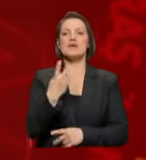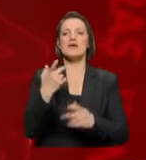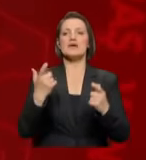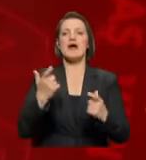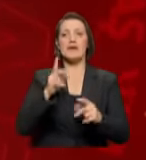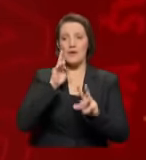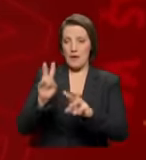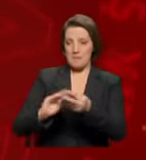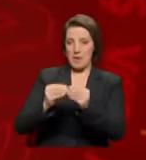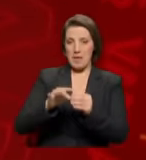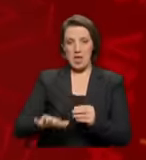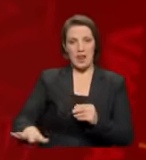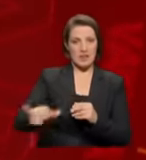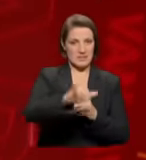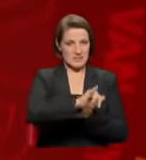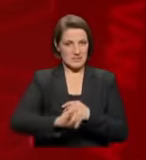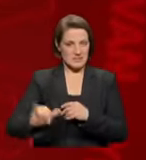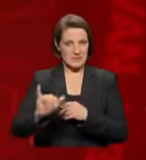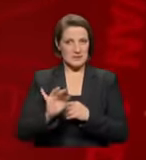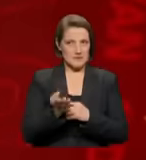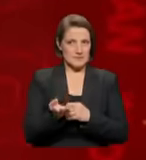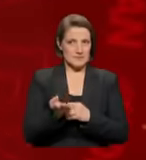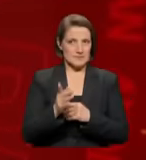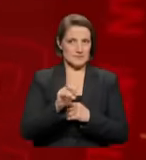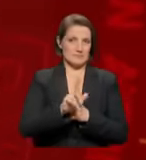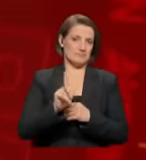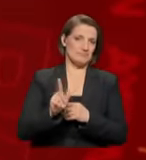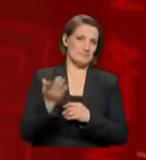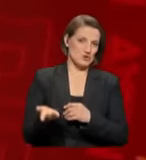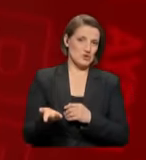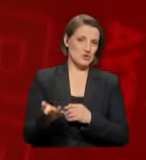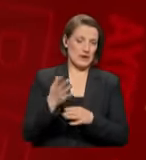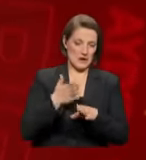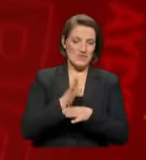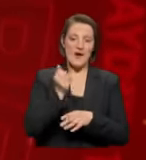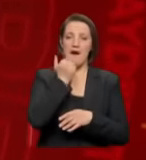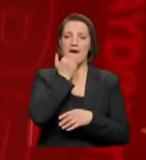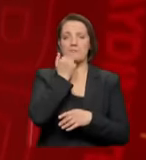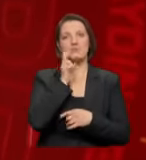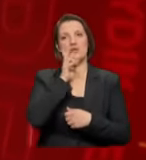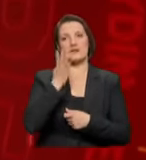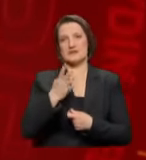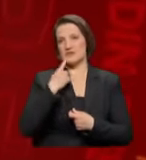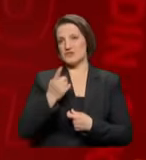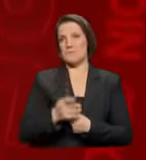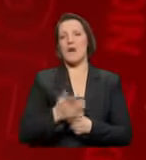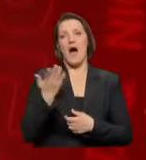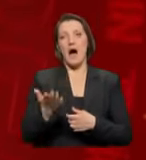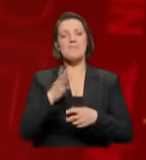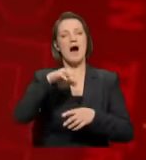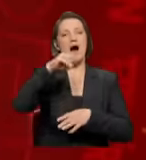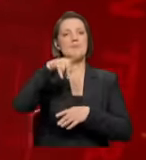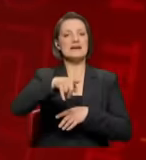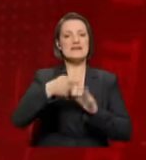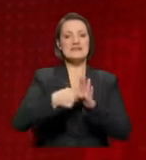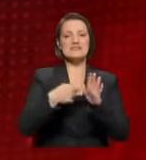görülen problemi genele yansıtmamak lazımmışmış. Hakikaten ayıptır, günahtır diyeceğim. Ama tabii AK